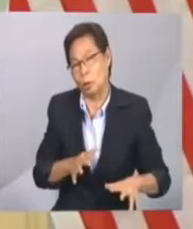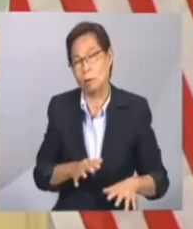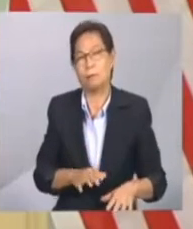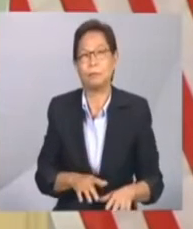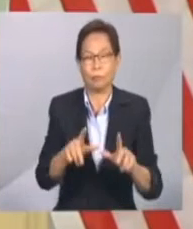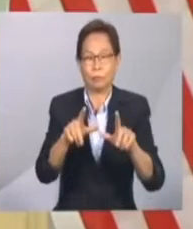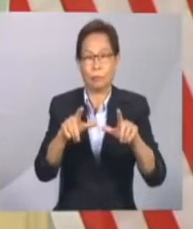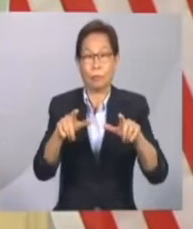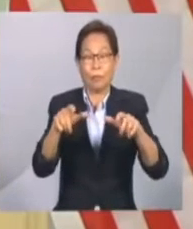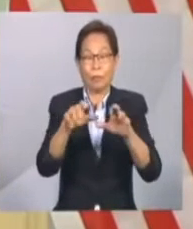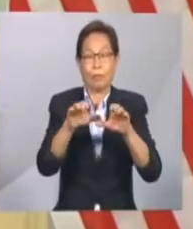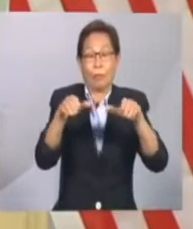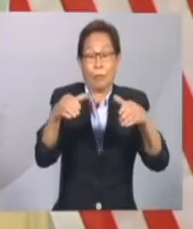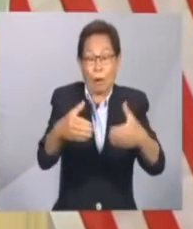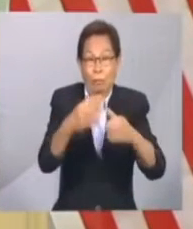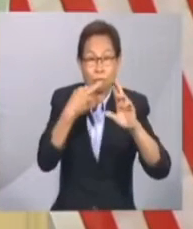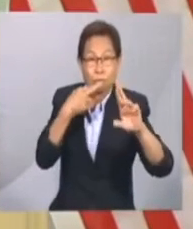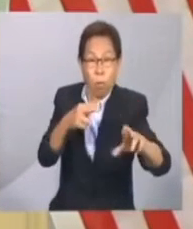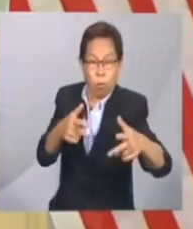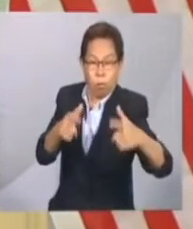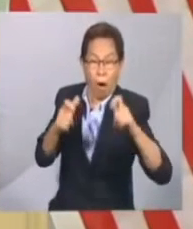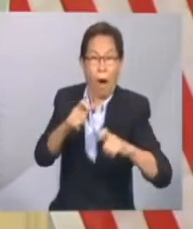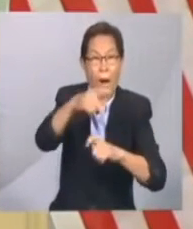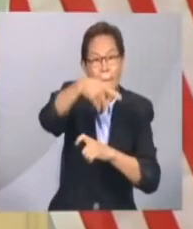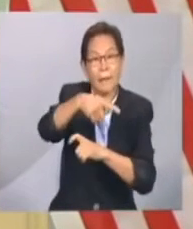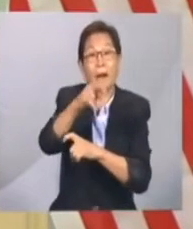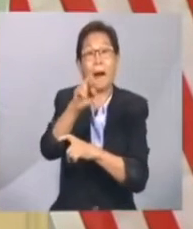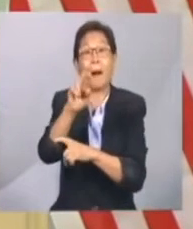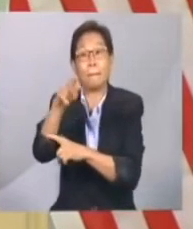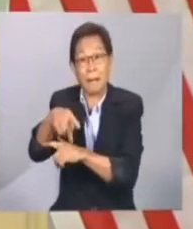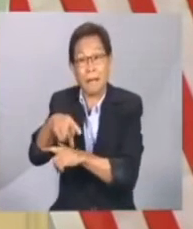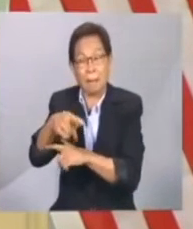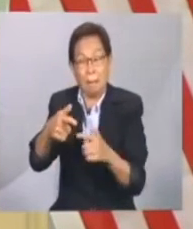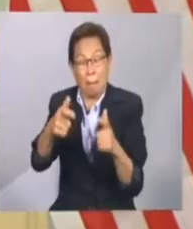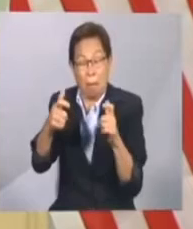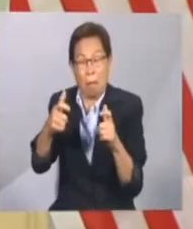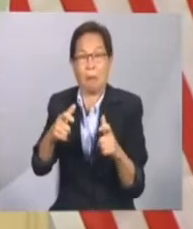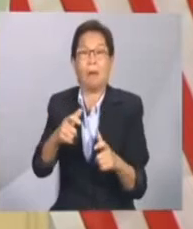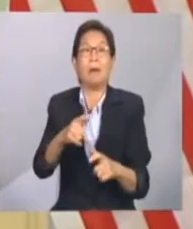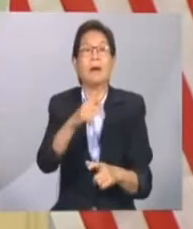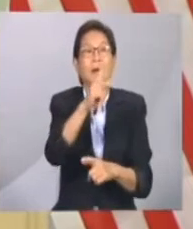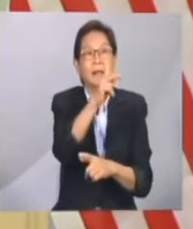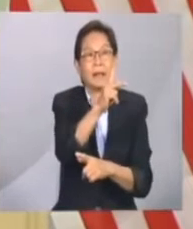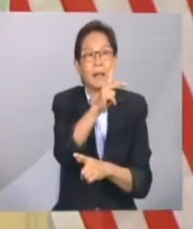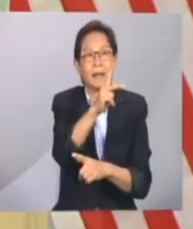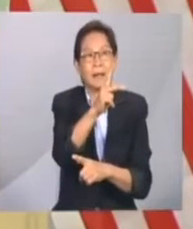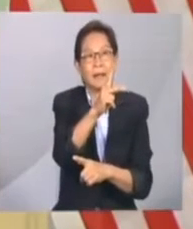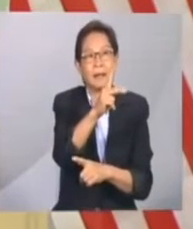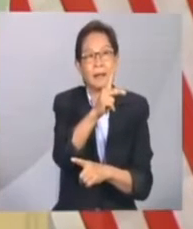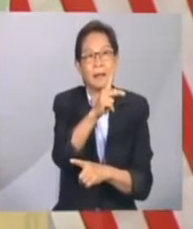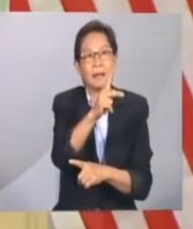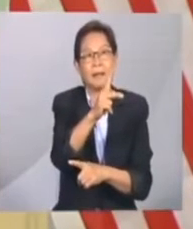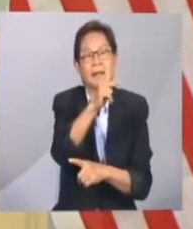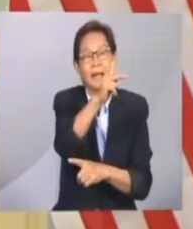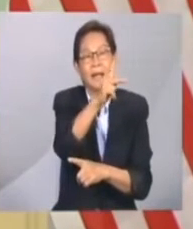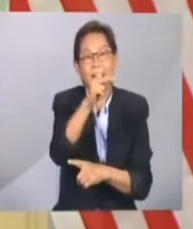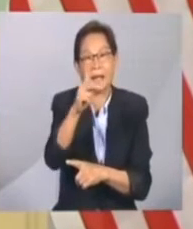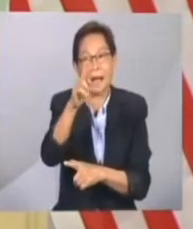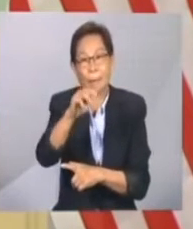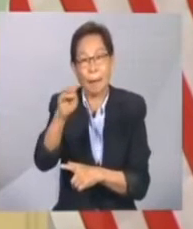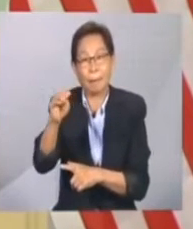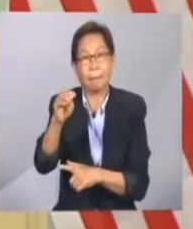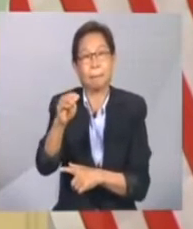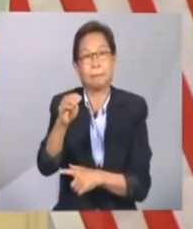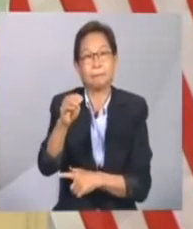Pasukan Respons Pantas PRP Kementerian Komunikasi dan Multimedia Malaysia